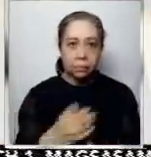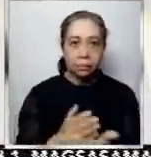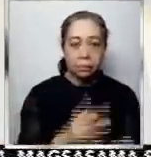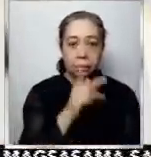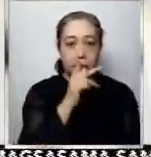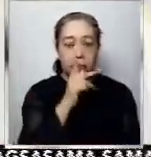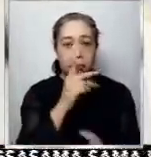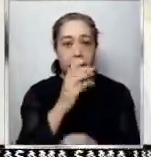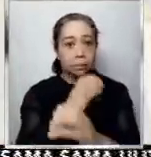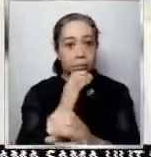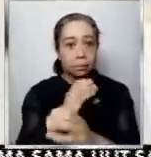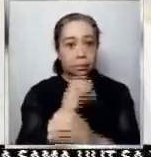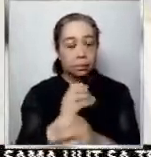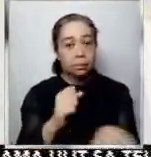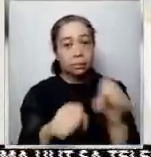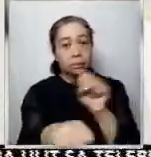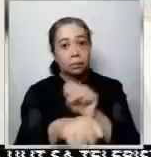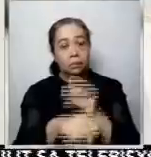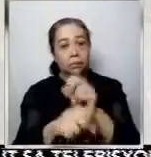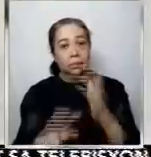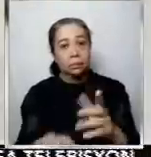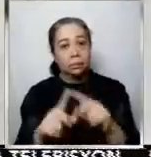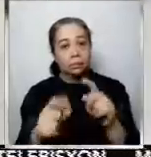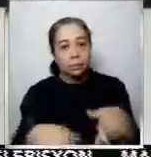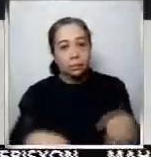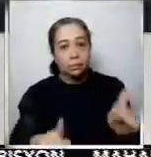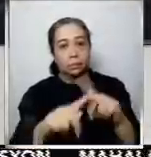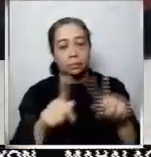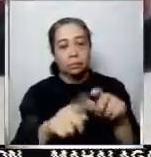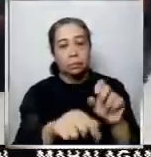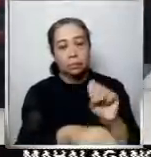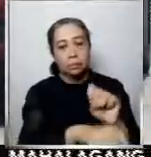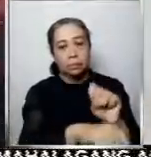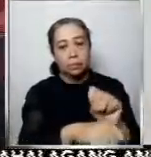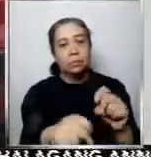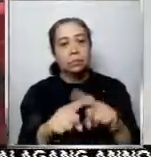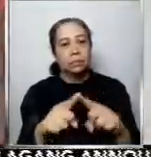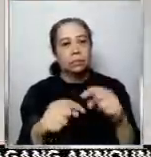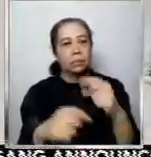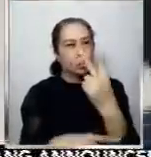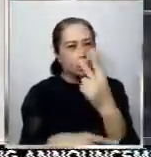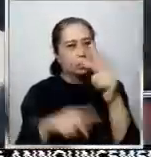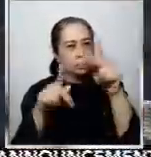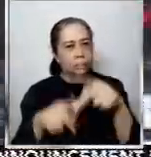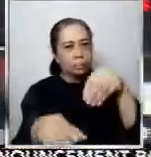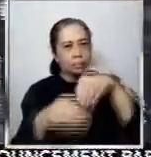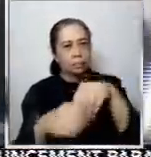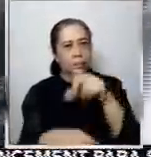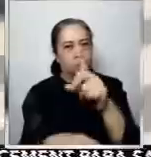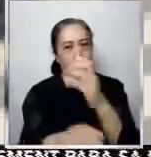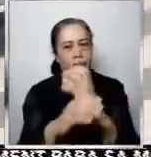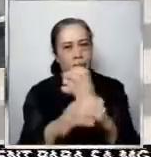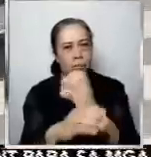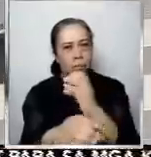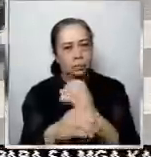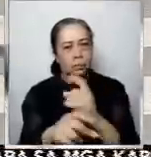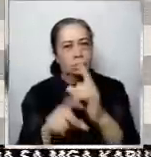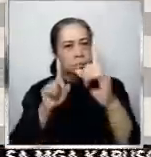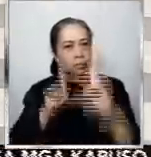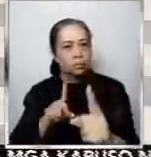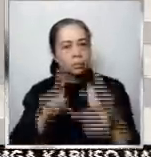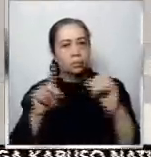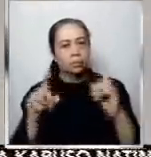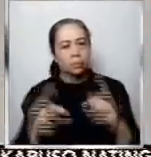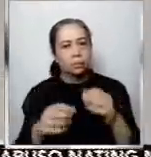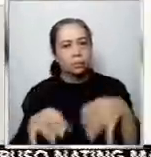mga manggagawa sa mga pinapayagang industriya pero hanggang 2 tao lang sa kada row. Tigi 1 tao lamang ang pwedeng